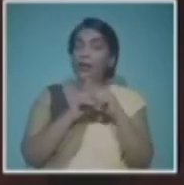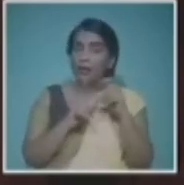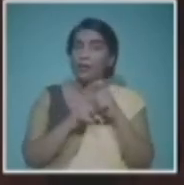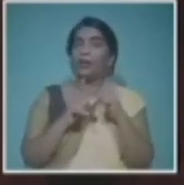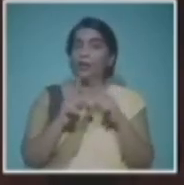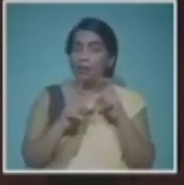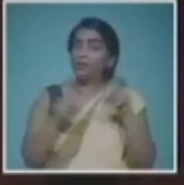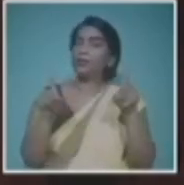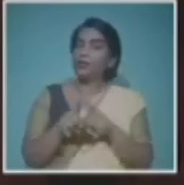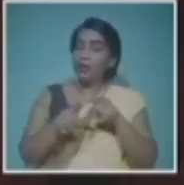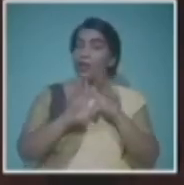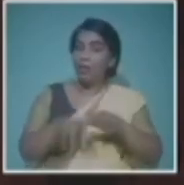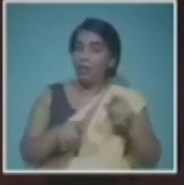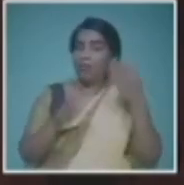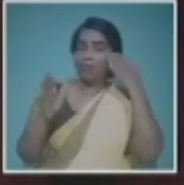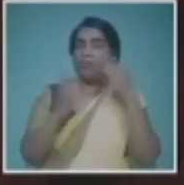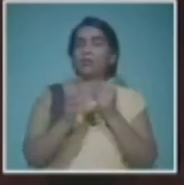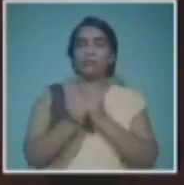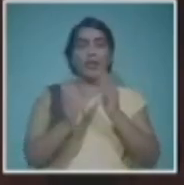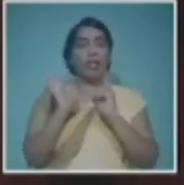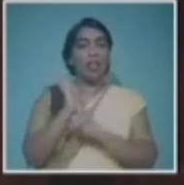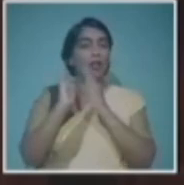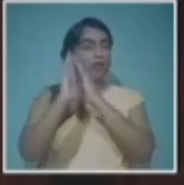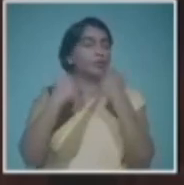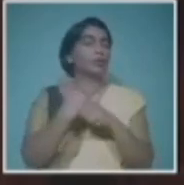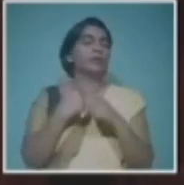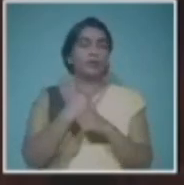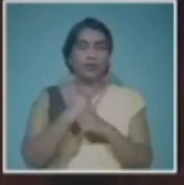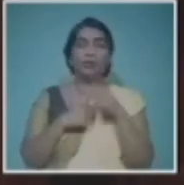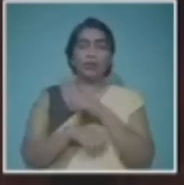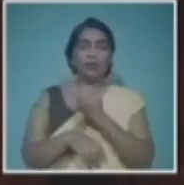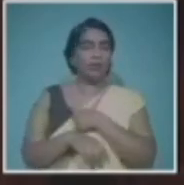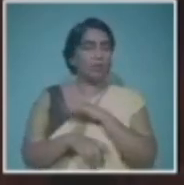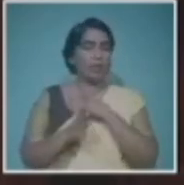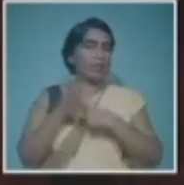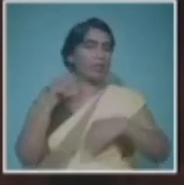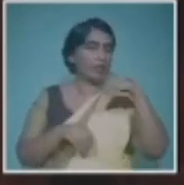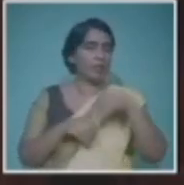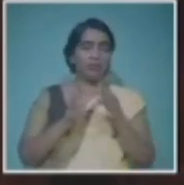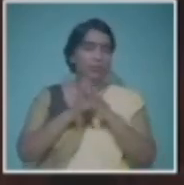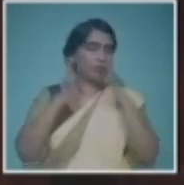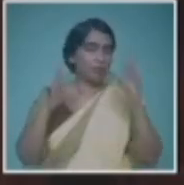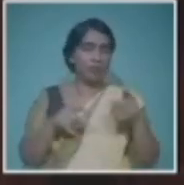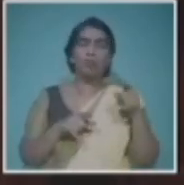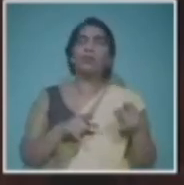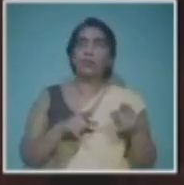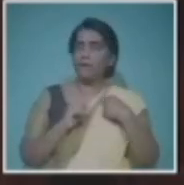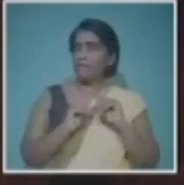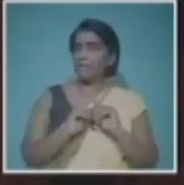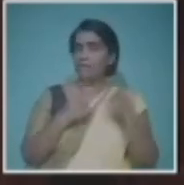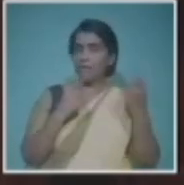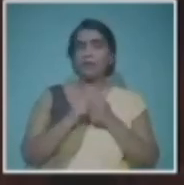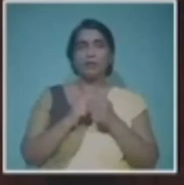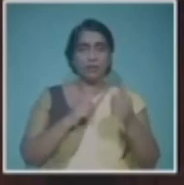වෙනුවෙන් ඒ වගේම ඒ දරුවන් වෙනුවෙන් වැඩසටහන් වලට පුස්තකාල හදන්න සහ වෙනත් දේවල් වල ඉතින් උන්වහන්සේගේ දේශපාලන තුලත් මහා දවැන්ත වෙනස